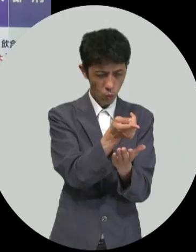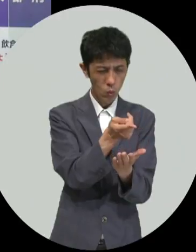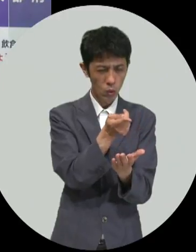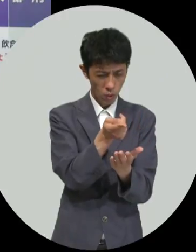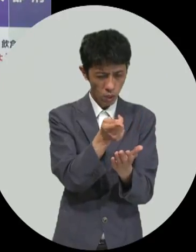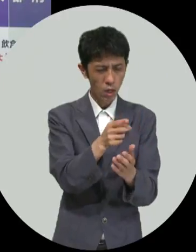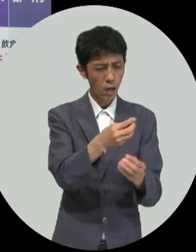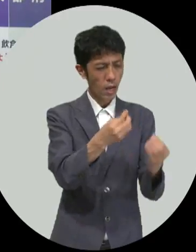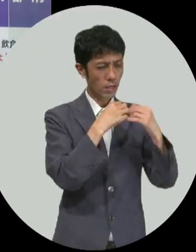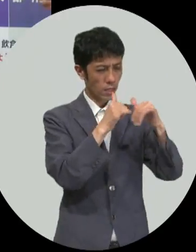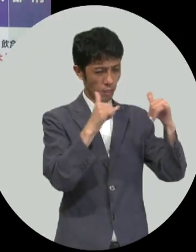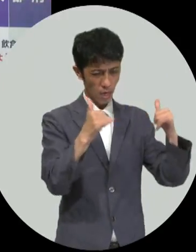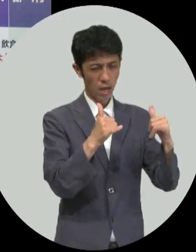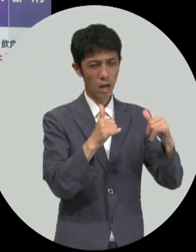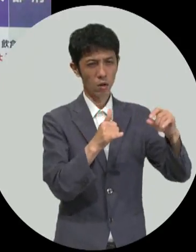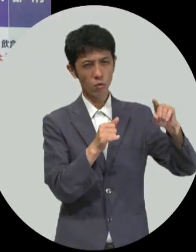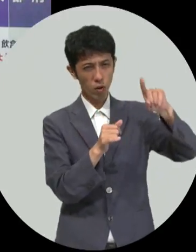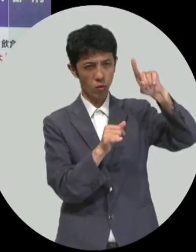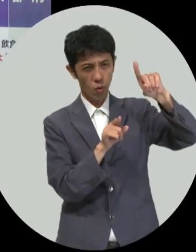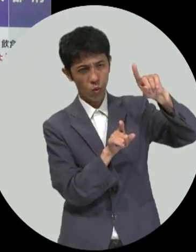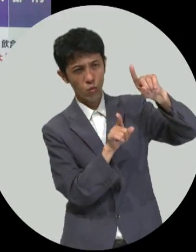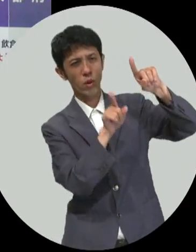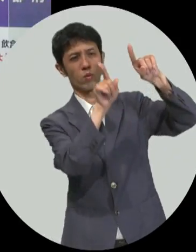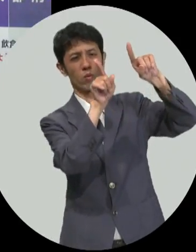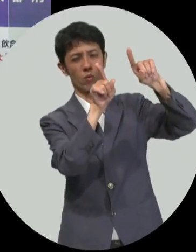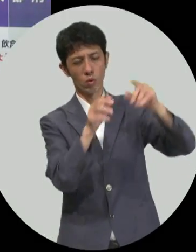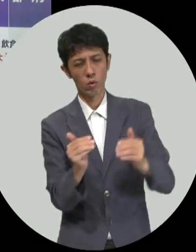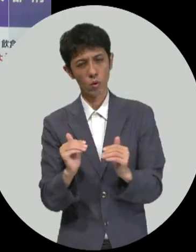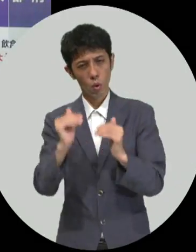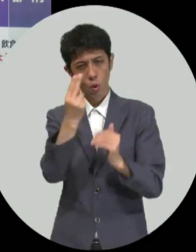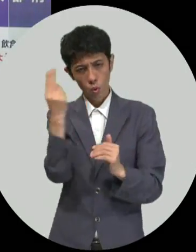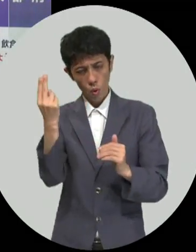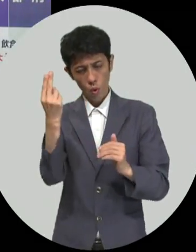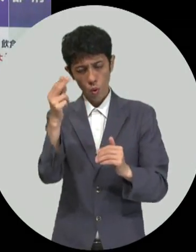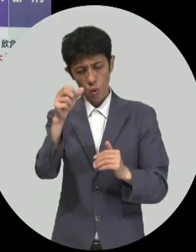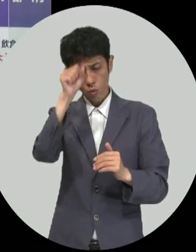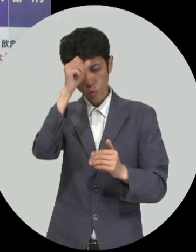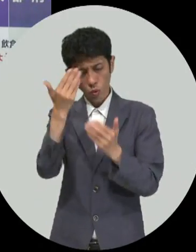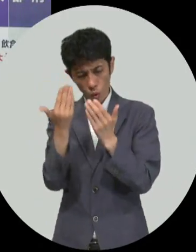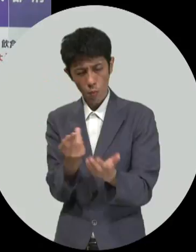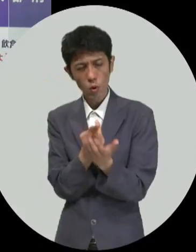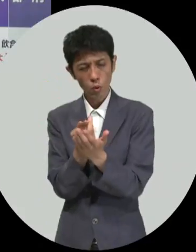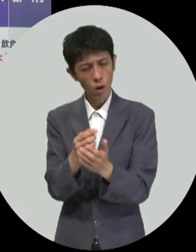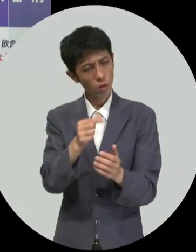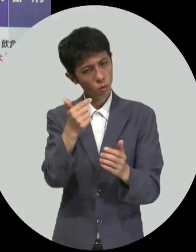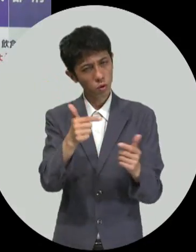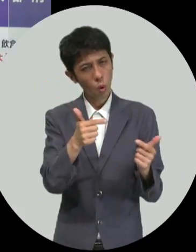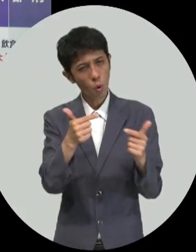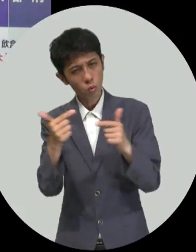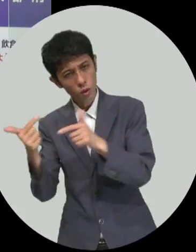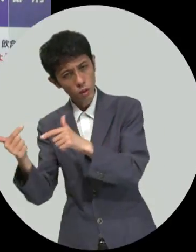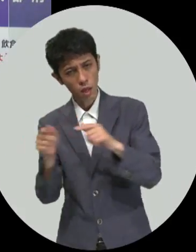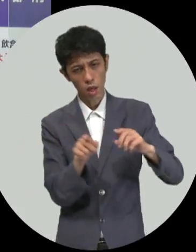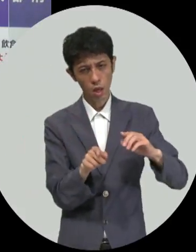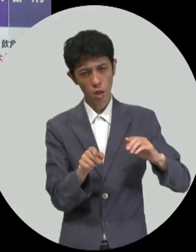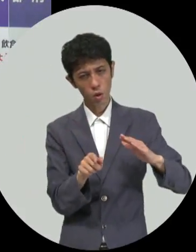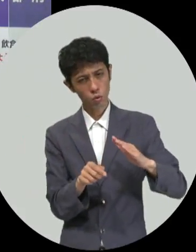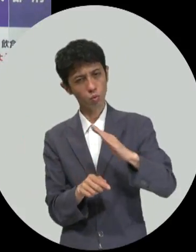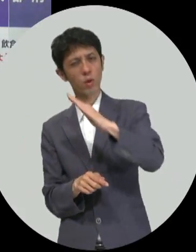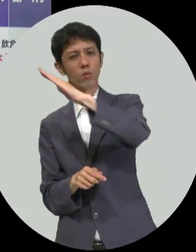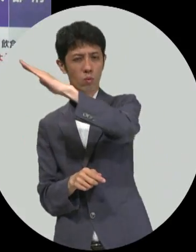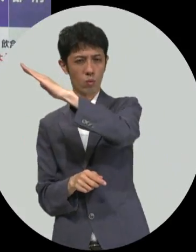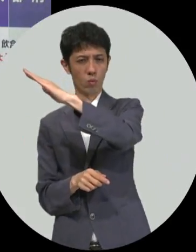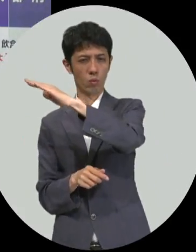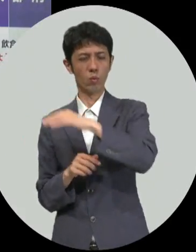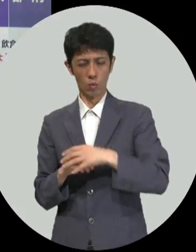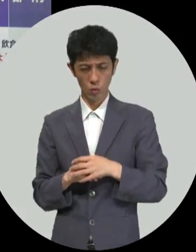と、まあ、ある程度それに沿って増えていくんですが、高度重症病床の使用率につきましてはやや遅れて増えていくということです。